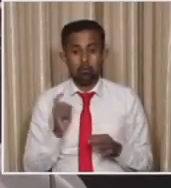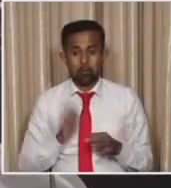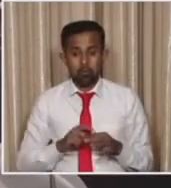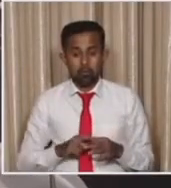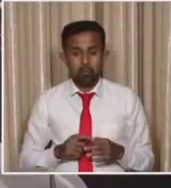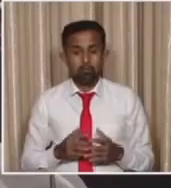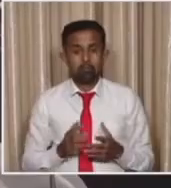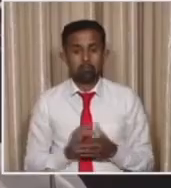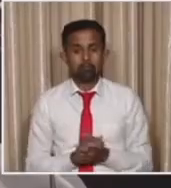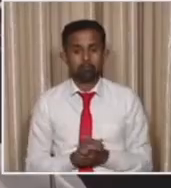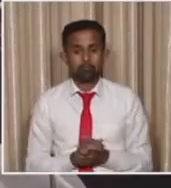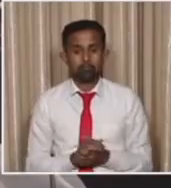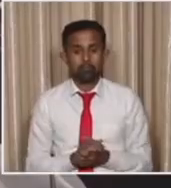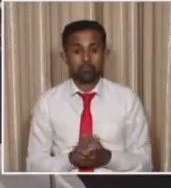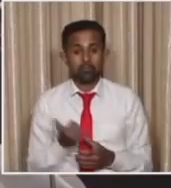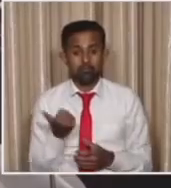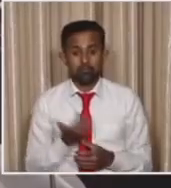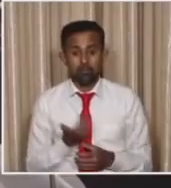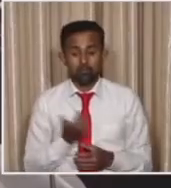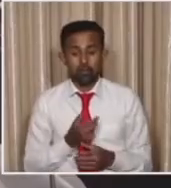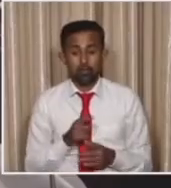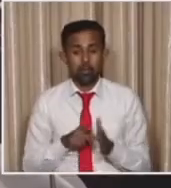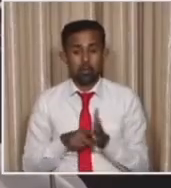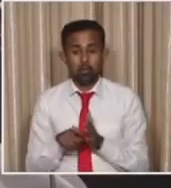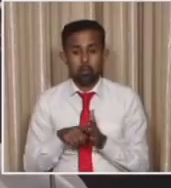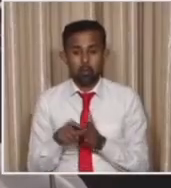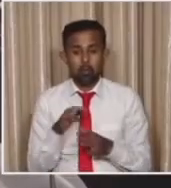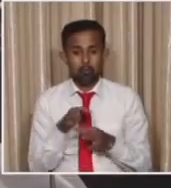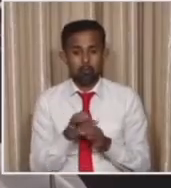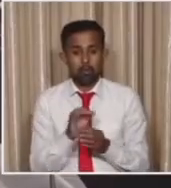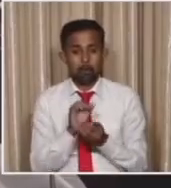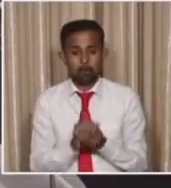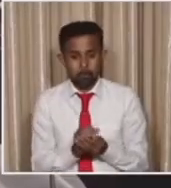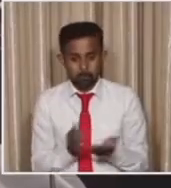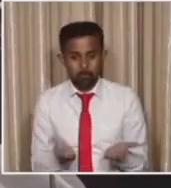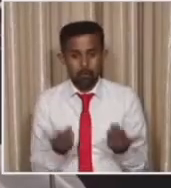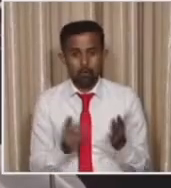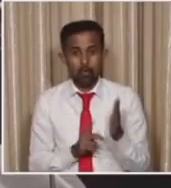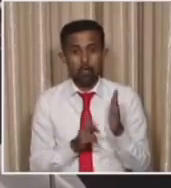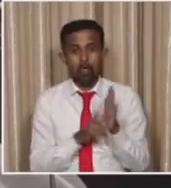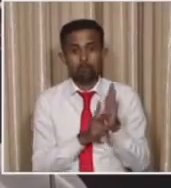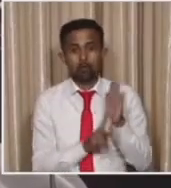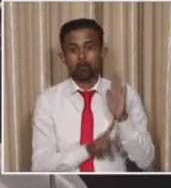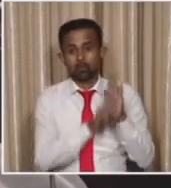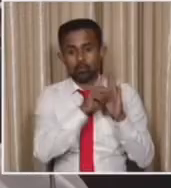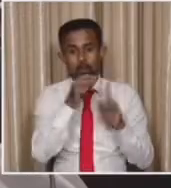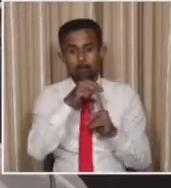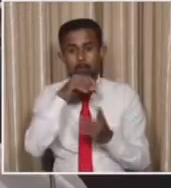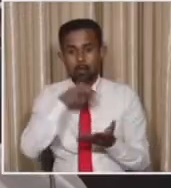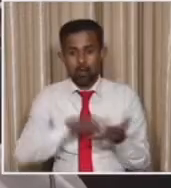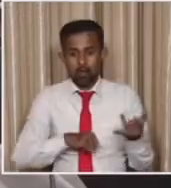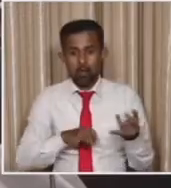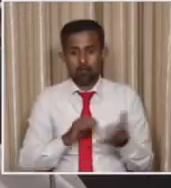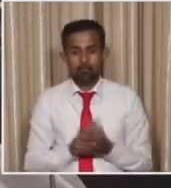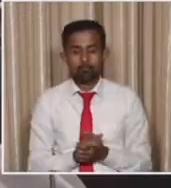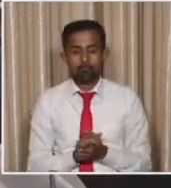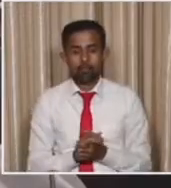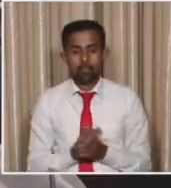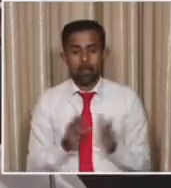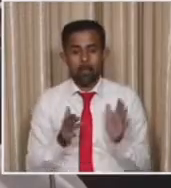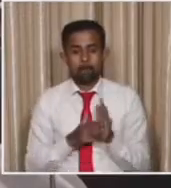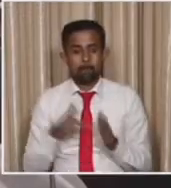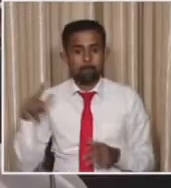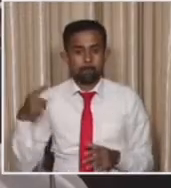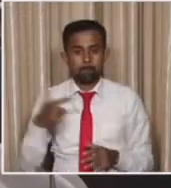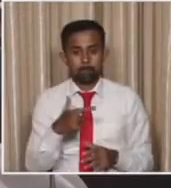පහුගිය කාලෙදී. ඉතාම වැදගත් පුරාවිද්‍යා ස්ථානයක්, ඒ ආරක්ෂා කිරීමට කටයුතු කරන වවුනියා උතුරු ප්‍රාදේශීය ලේකම් කොට්ටාෂේ තියෙන්නේ. ඒත් එක්කම මන්නාරම